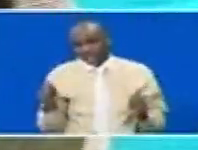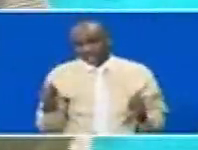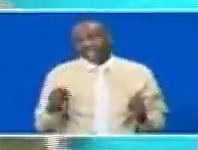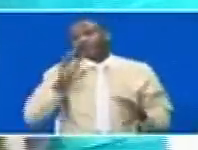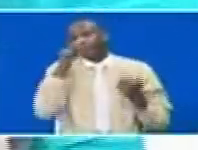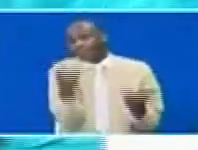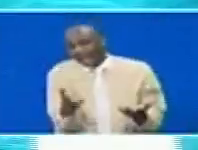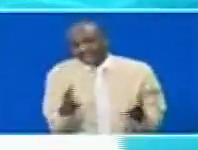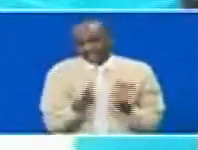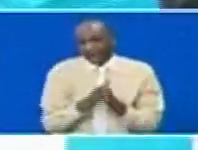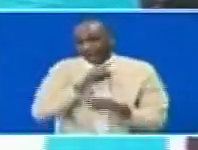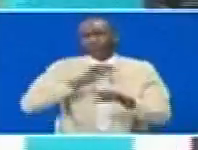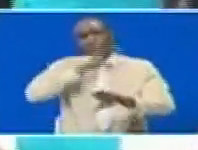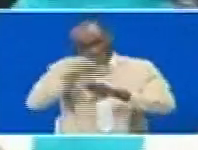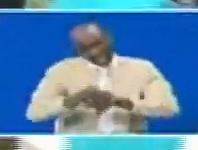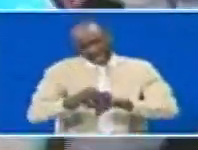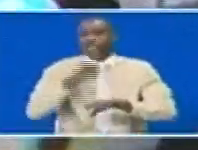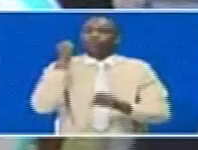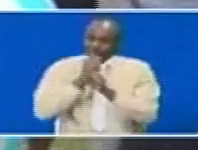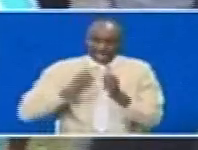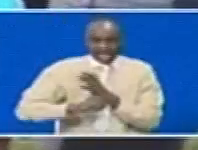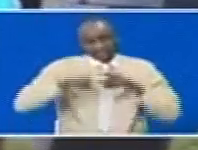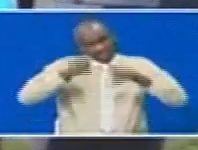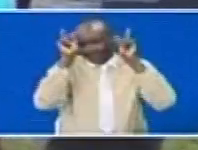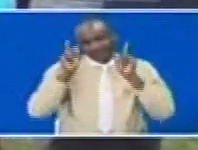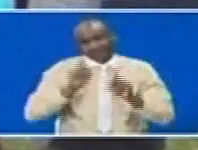Kisha swala la mimba ni Majaliwa na bidii.